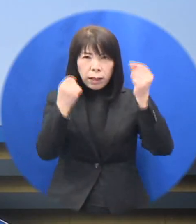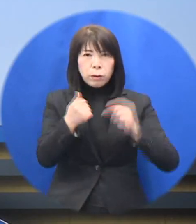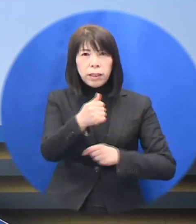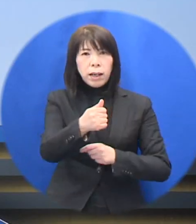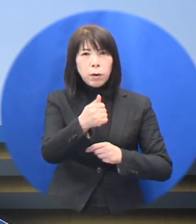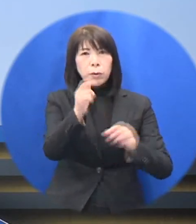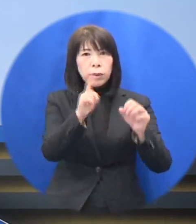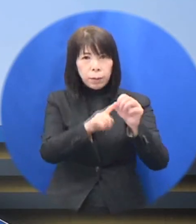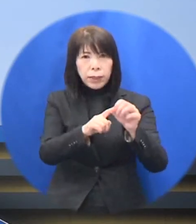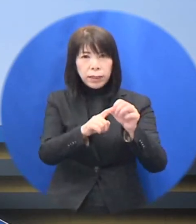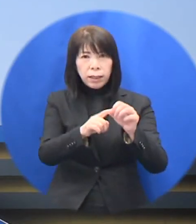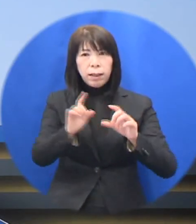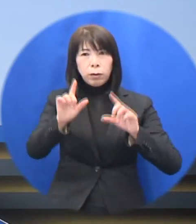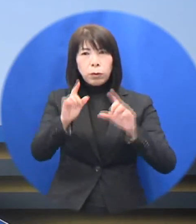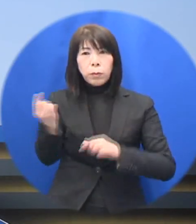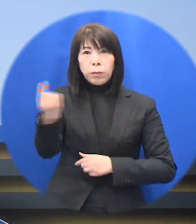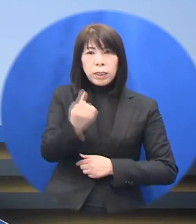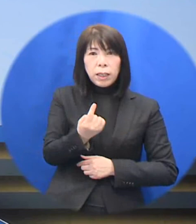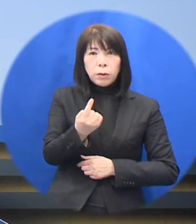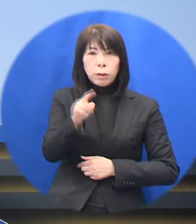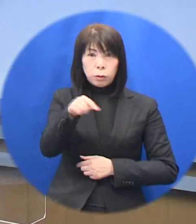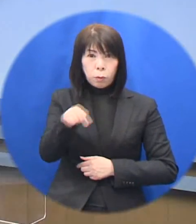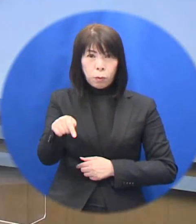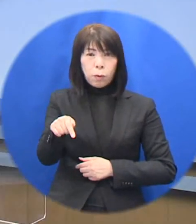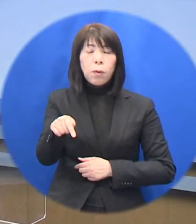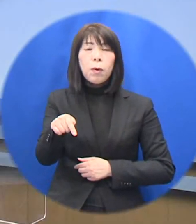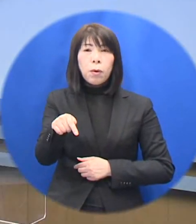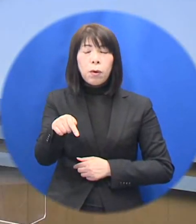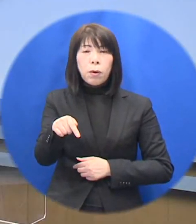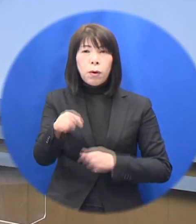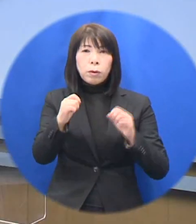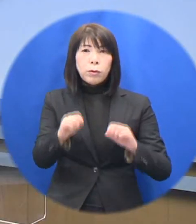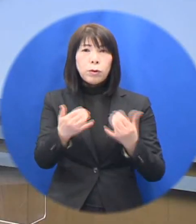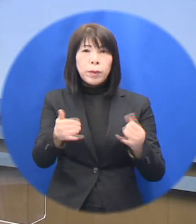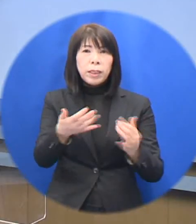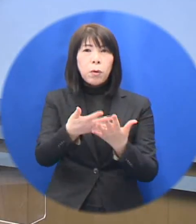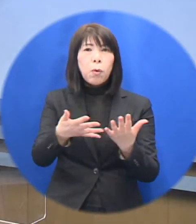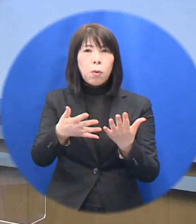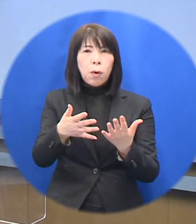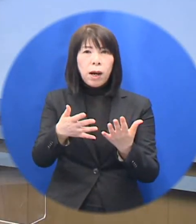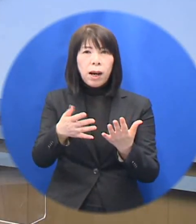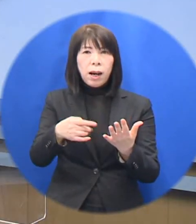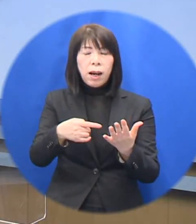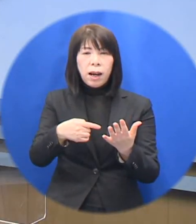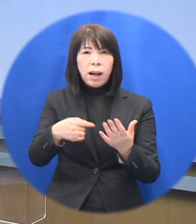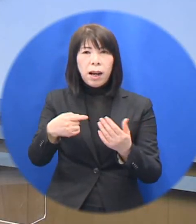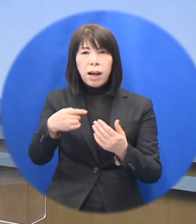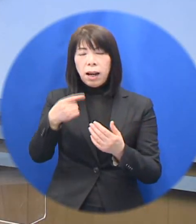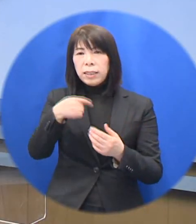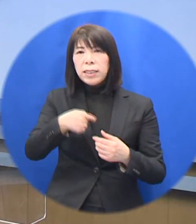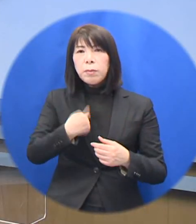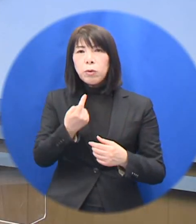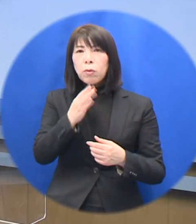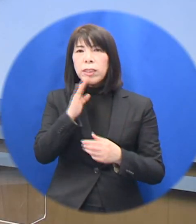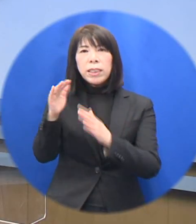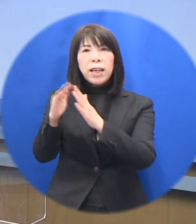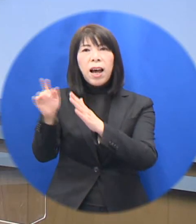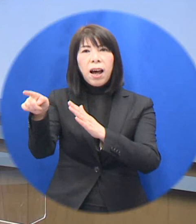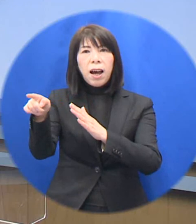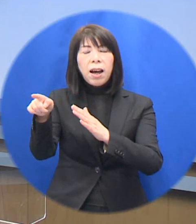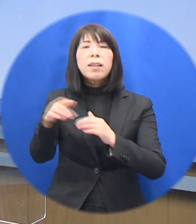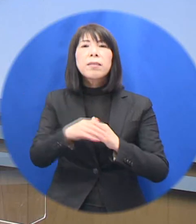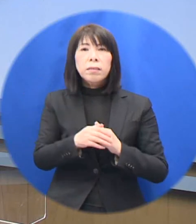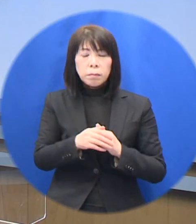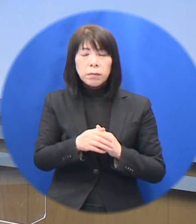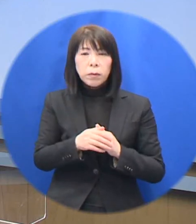あ、実際に、ね、上京されている方いらっしゃいますよね。はい、住民票は地元にあるんだけどという方についても、基本